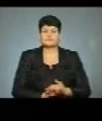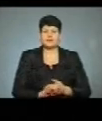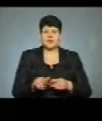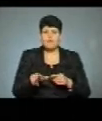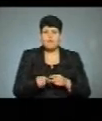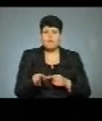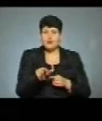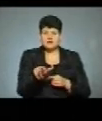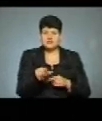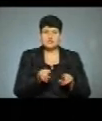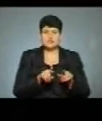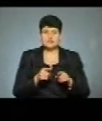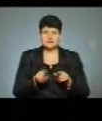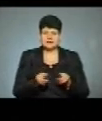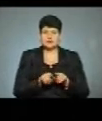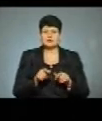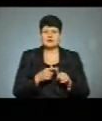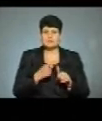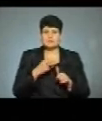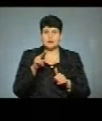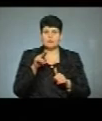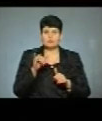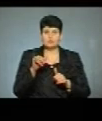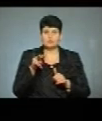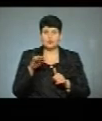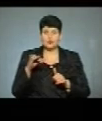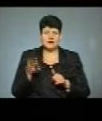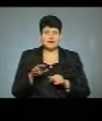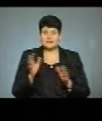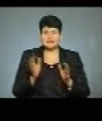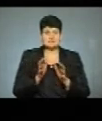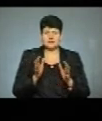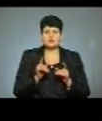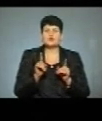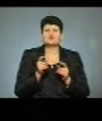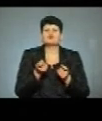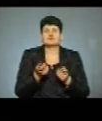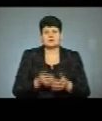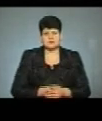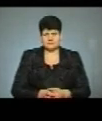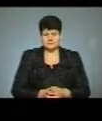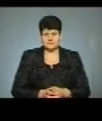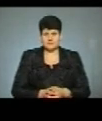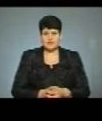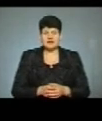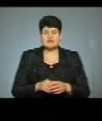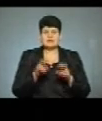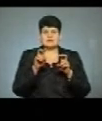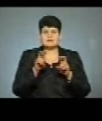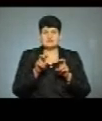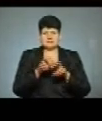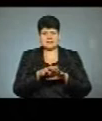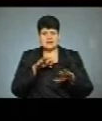Вуличка також імені Пулюя, але не збереглося, на превеликий жаль, хоч щось. У залі засідань вчених Рад